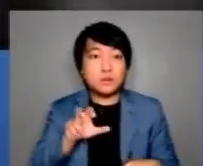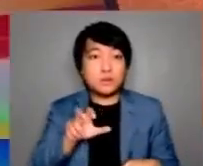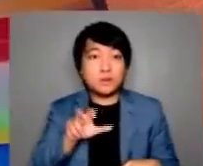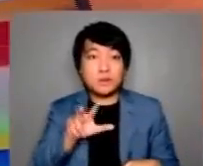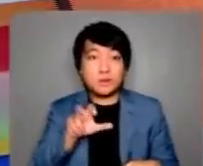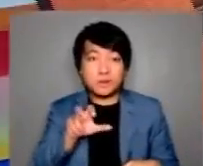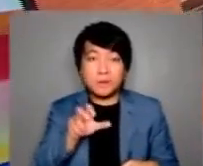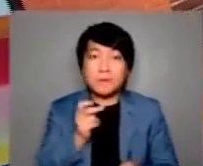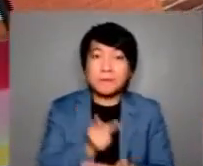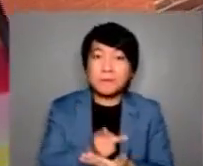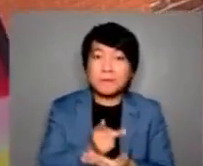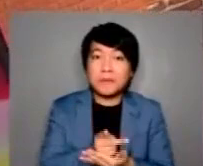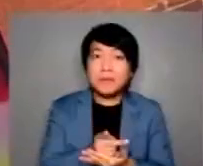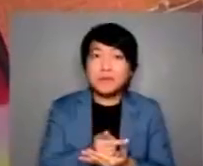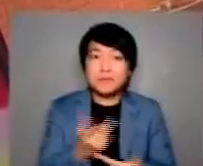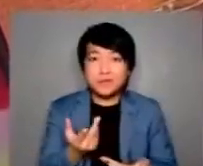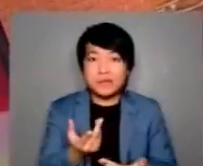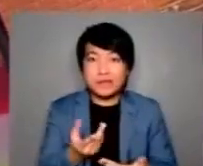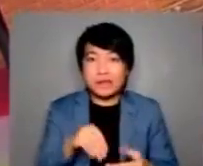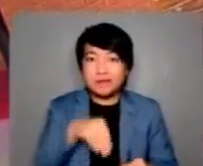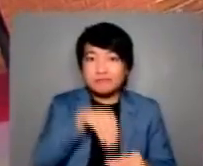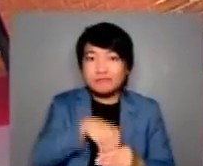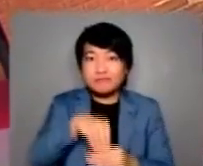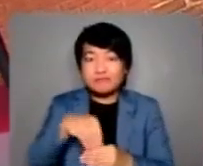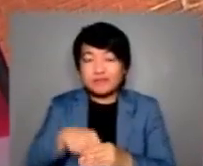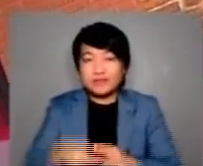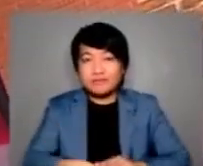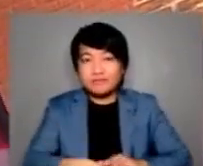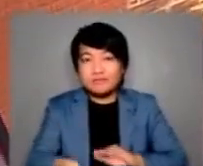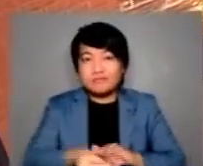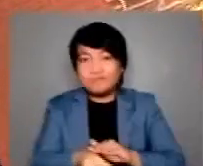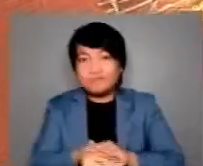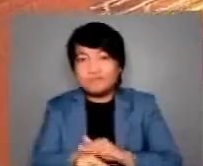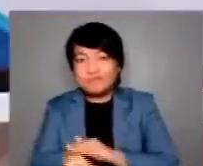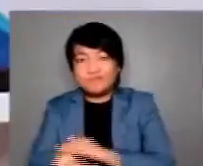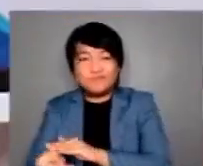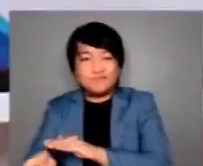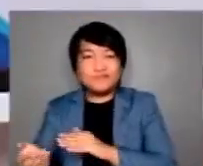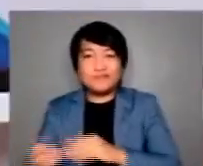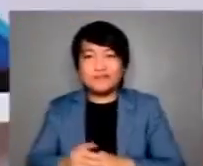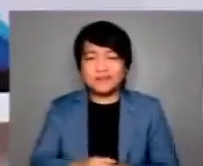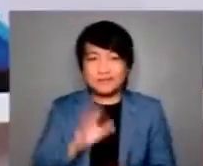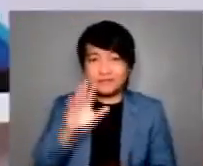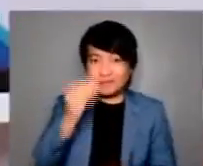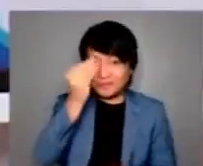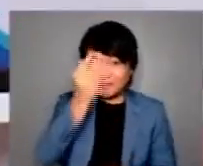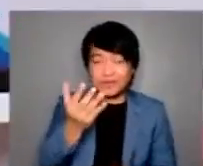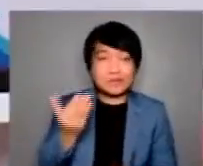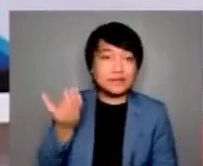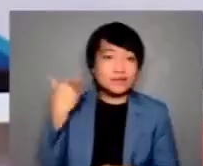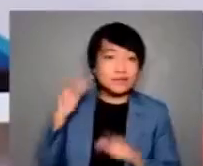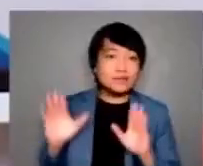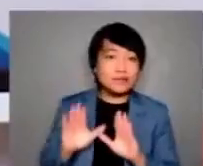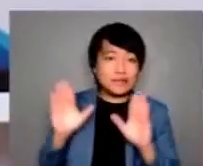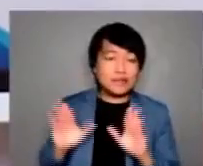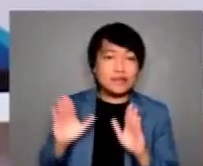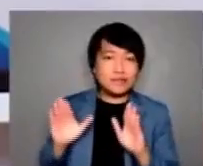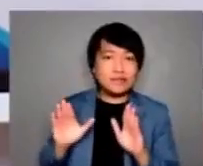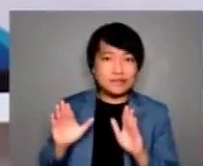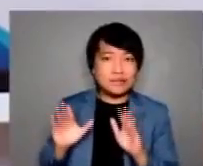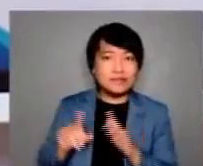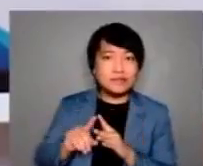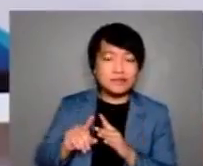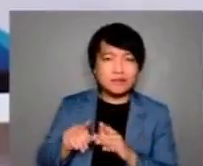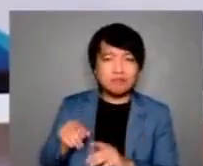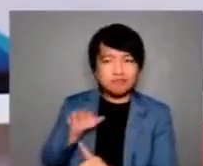ah nagkabukingan tuloy naalaman pero alam niyo po ean Sunday pa yun eh Sunday pa sila ah Sunday pa sila minanmanan ng K